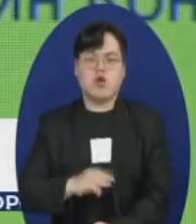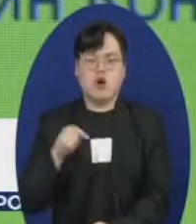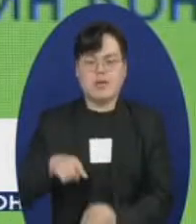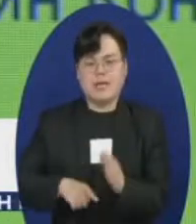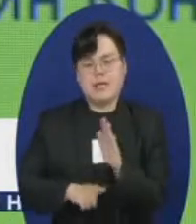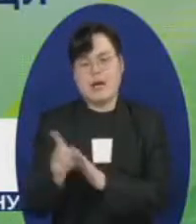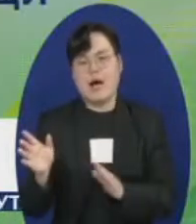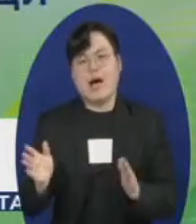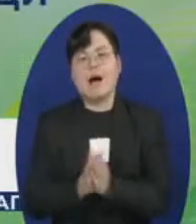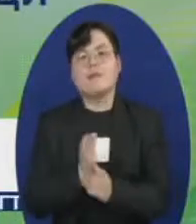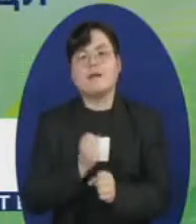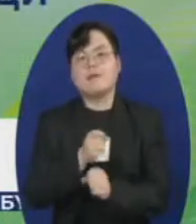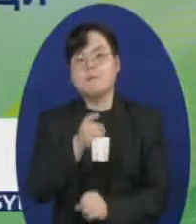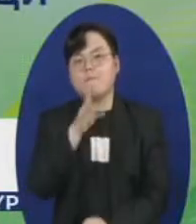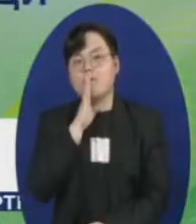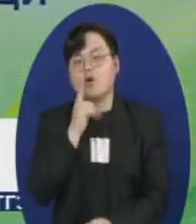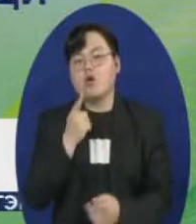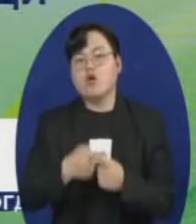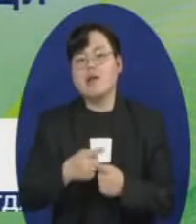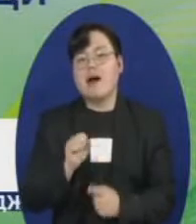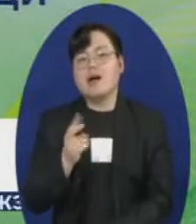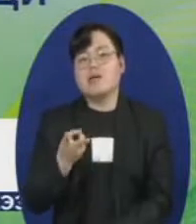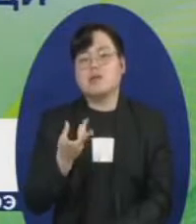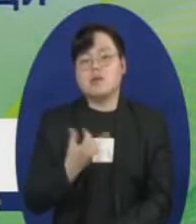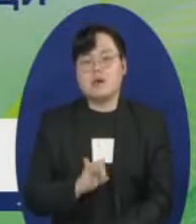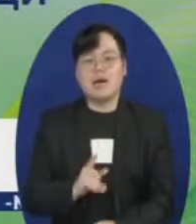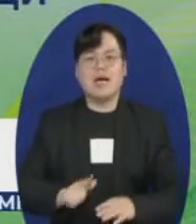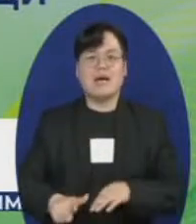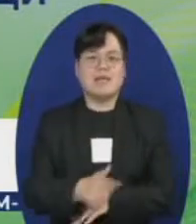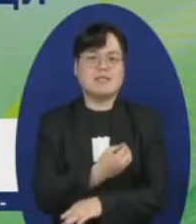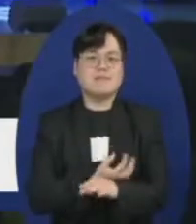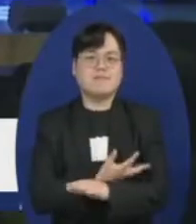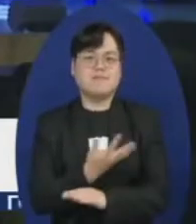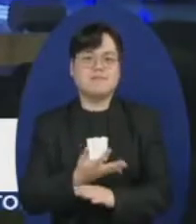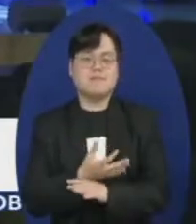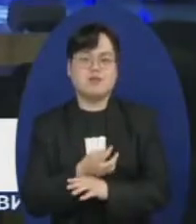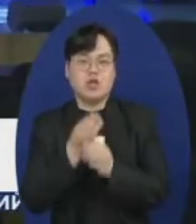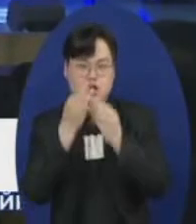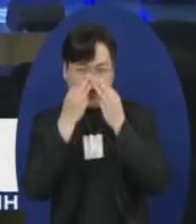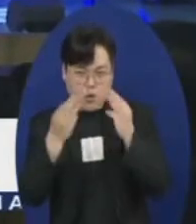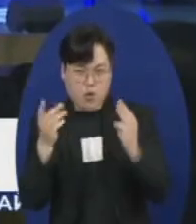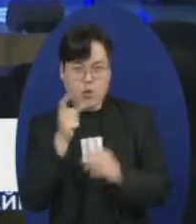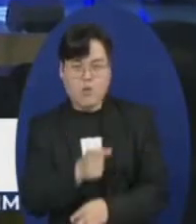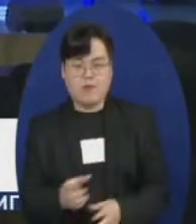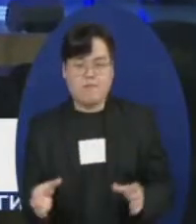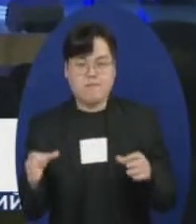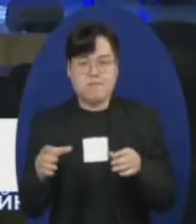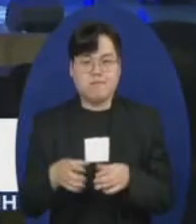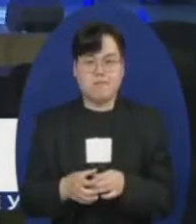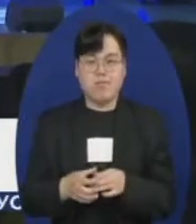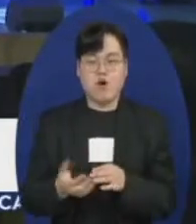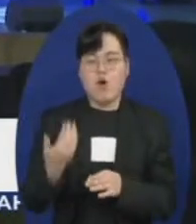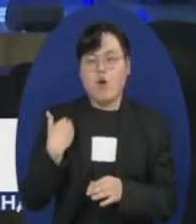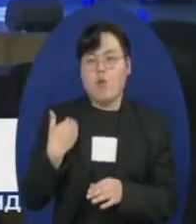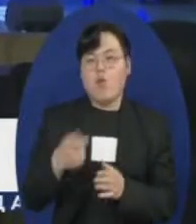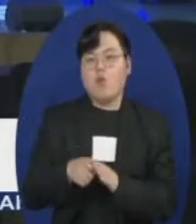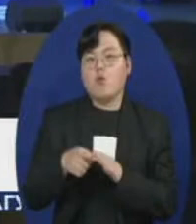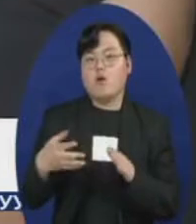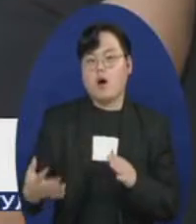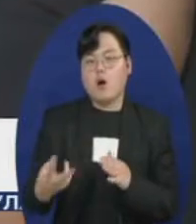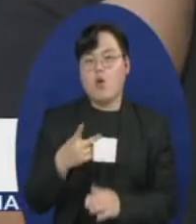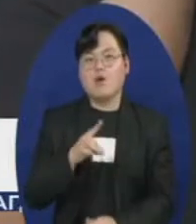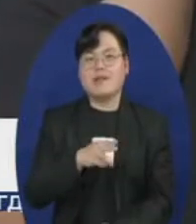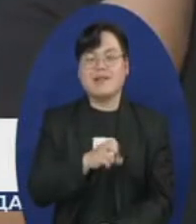өнөөдрөөс эхлээд хамтдаа ажиллацгаая. Хөдөө аж ахуй, газар тариалангийн салбарын эрдэмтэд өнгөрсөн хугацаанд үр тарианы ургамлын 20 гаруй